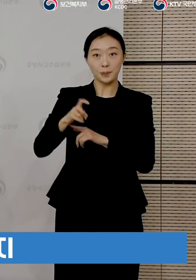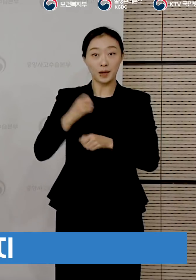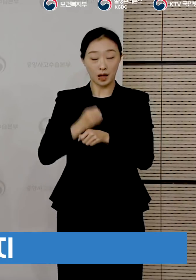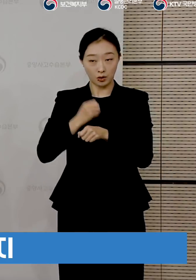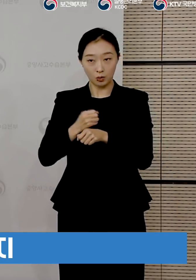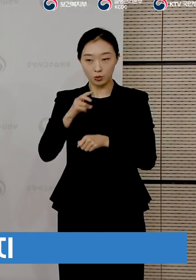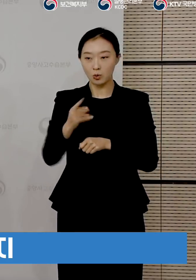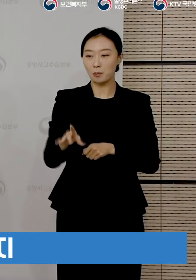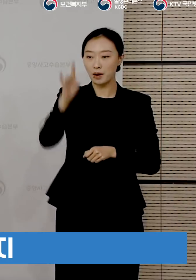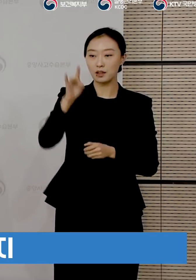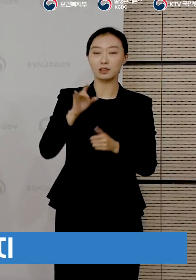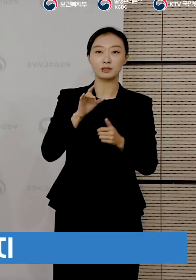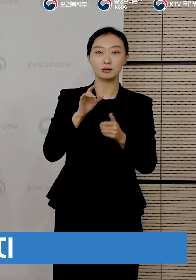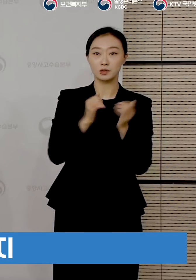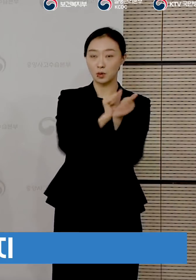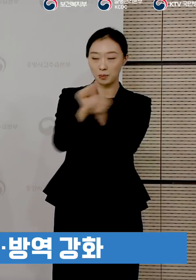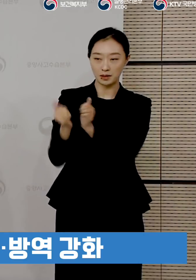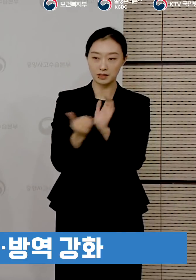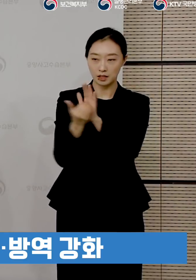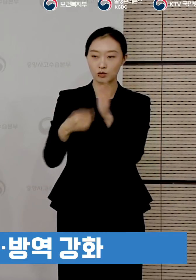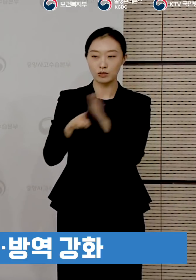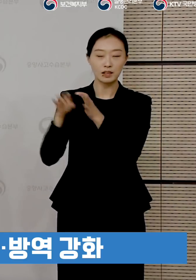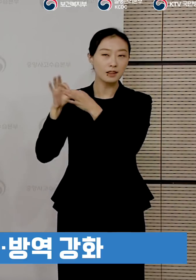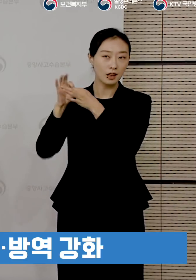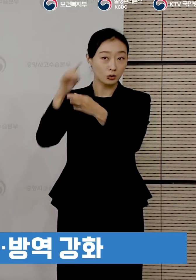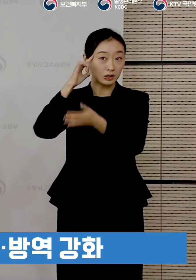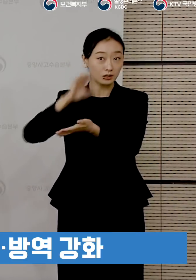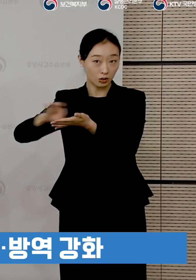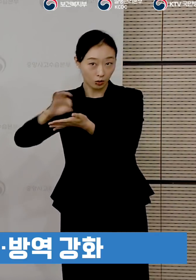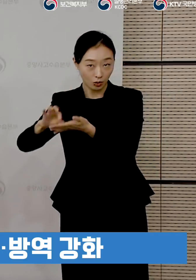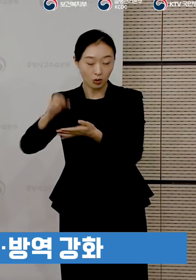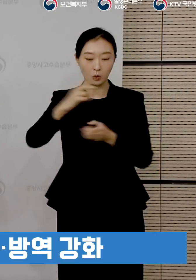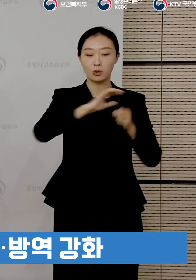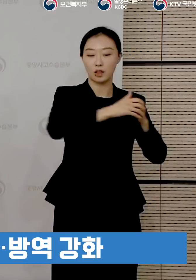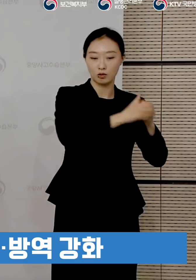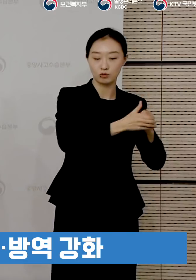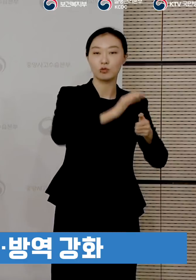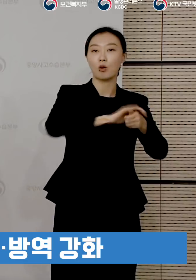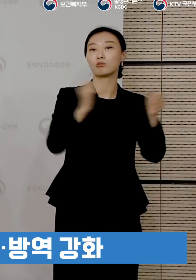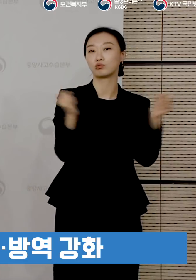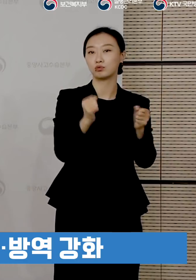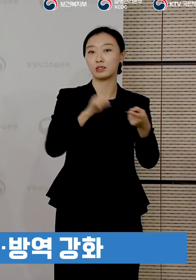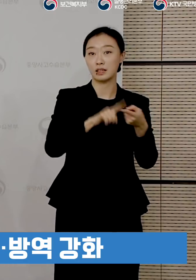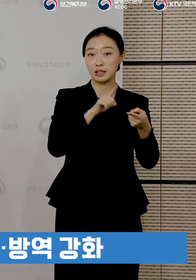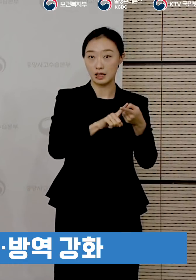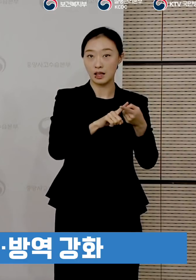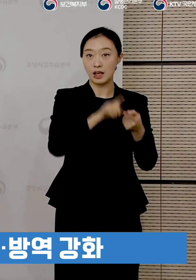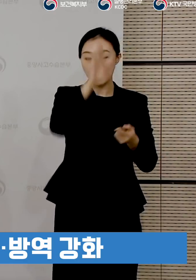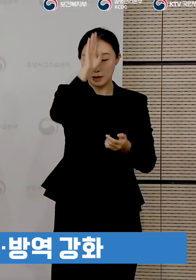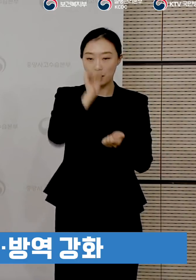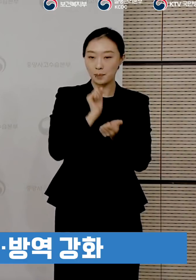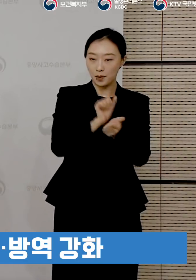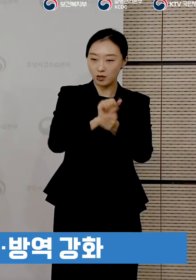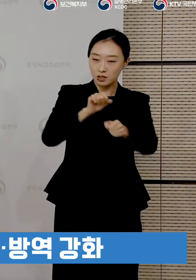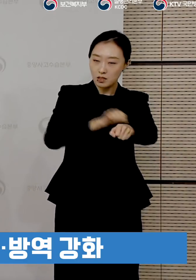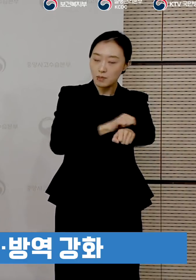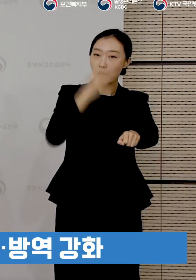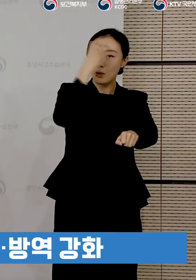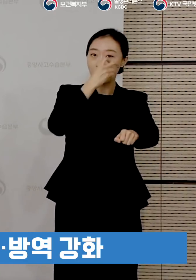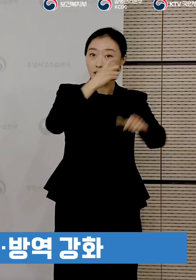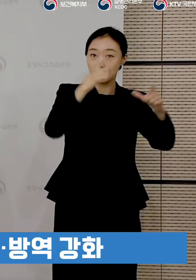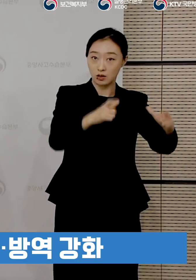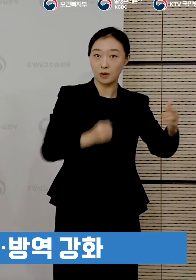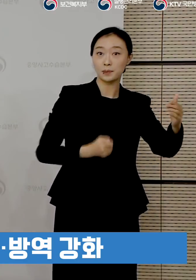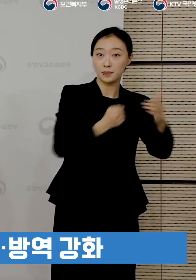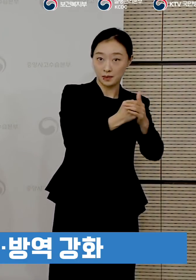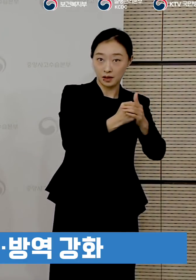초기 전파 차단을 지속하되 대구와 경북 지역에 대해서는 감염병 특별관리 지역으로 관리하여 심각